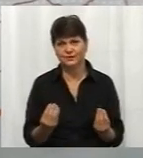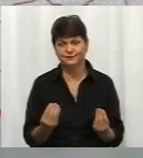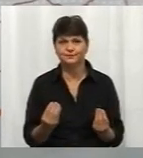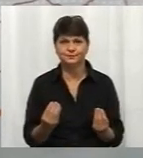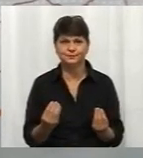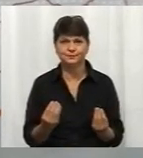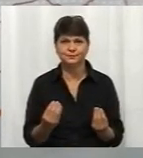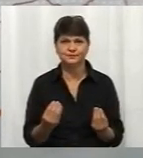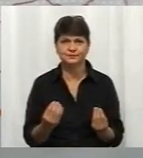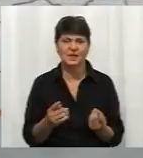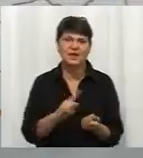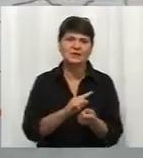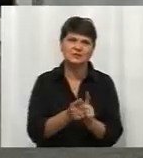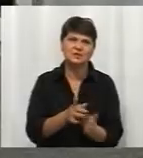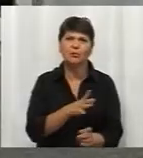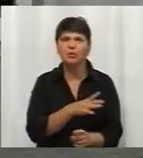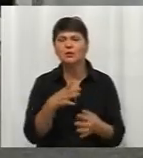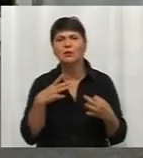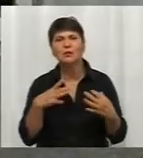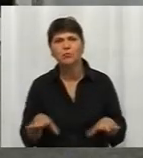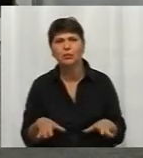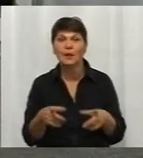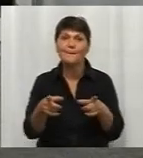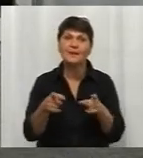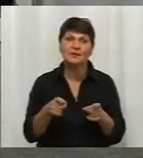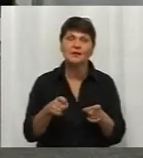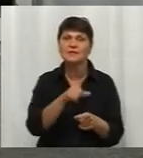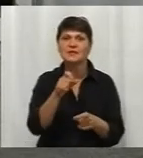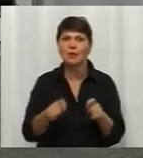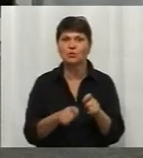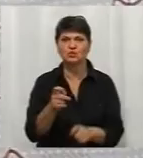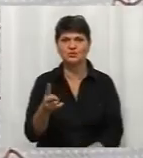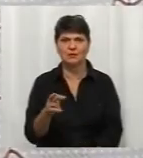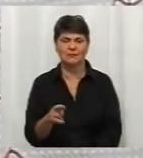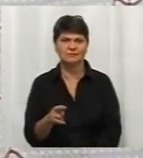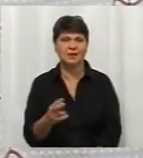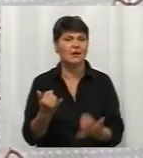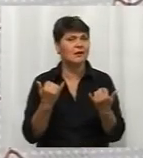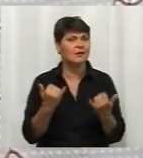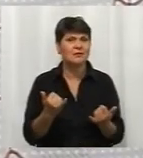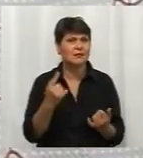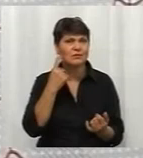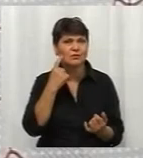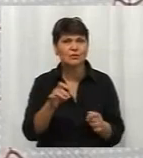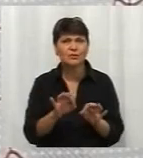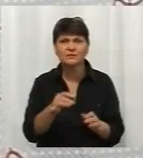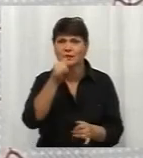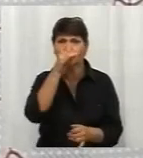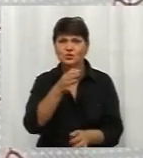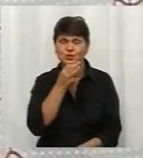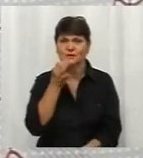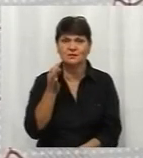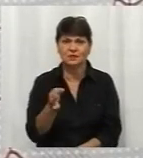Вінниці за останній рік чи притягували пішоходів за такі правопорушення? Дану інформацію я вам не можу сказати, тому